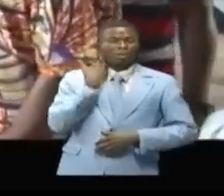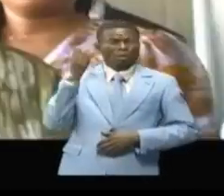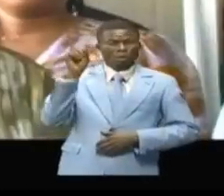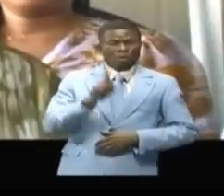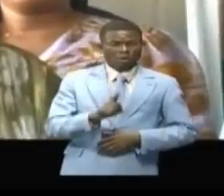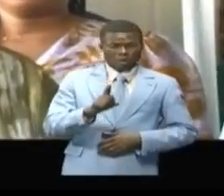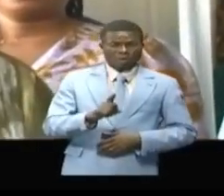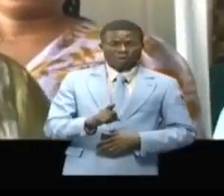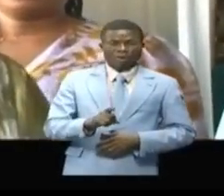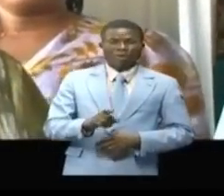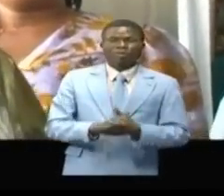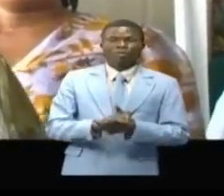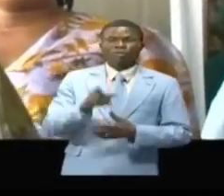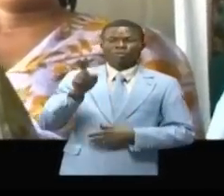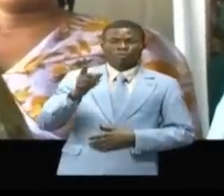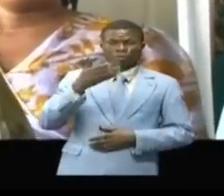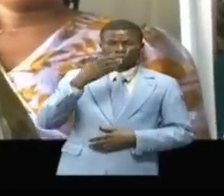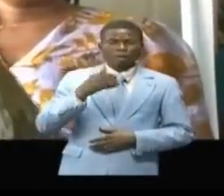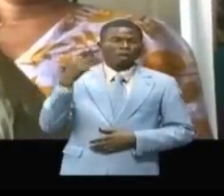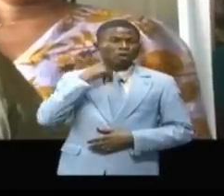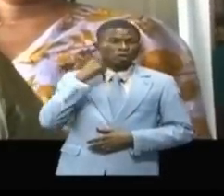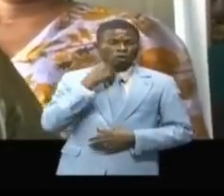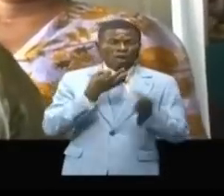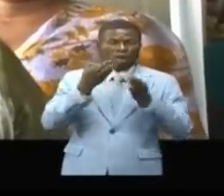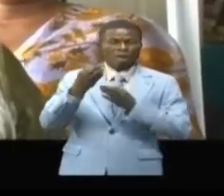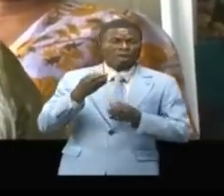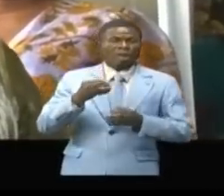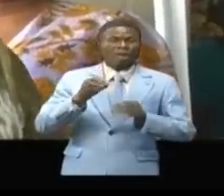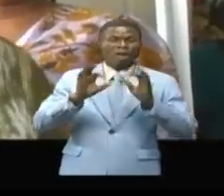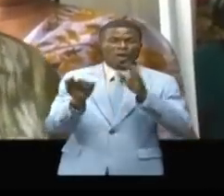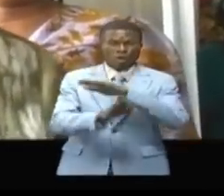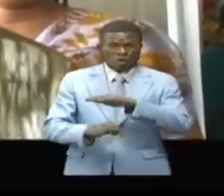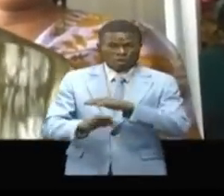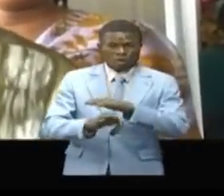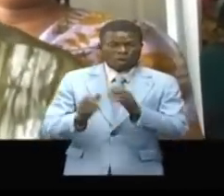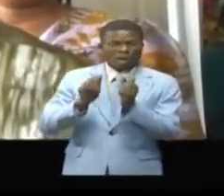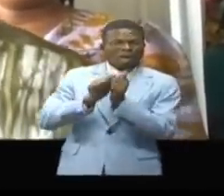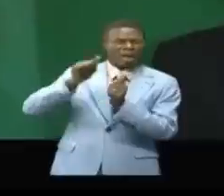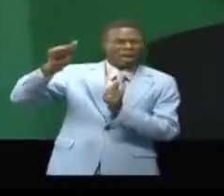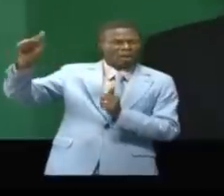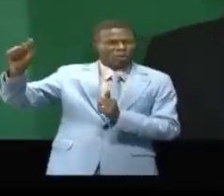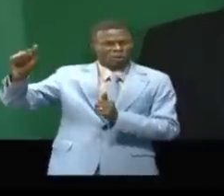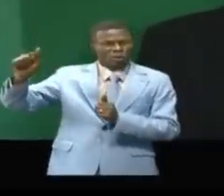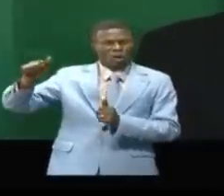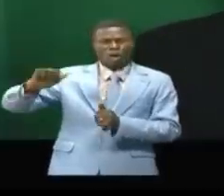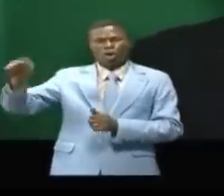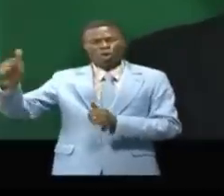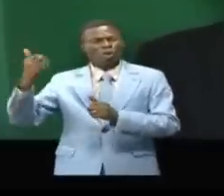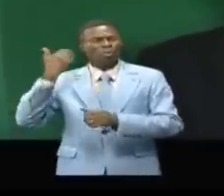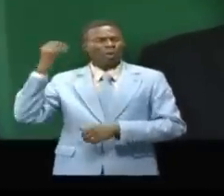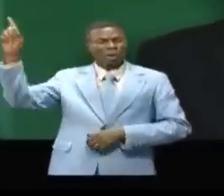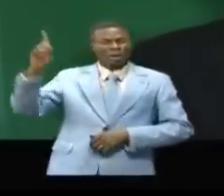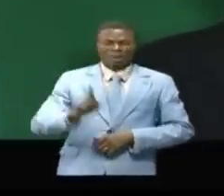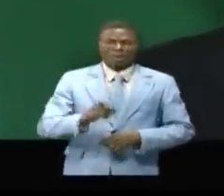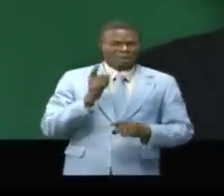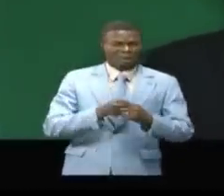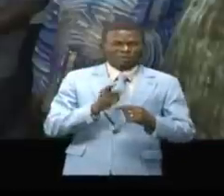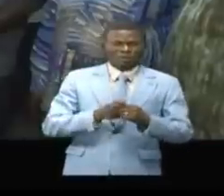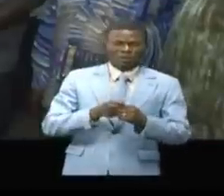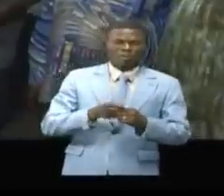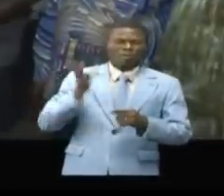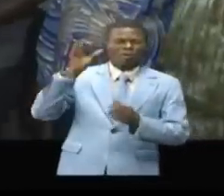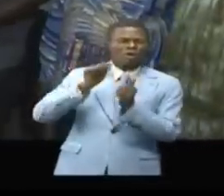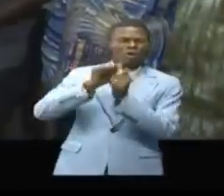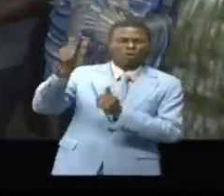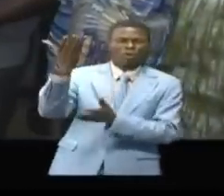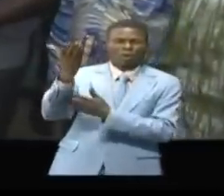être soignées, Kabeya Shikai a fait remarquer aux médecins de la fondation que la distance n'a pas permis à certains autres patients d'arriver à Tshikagi,